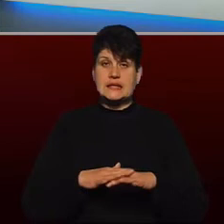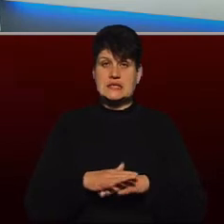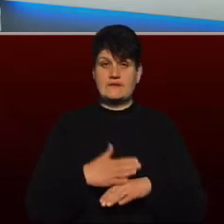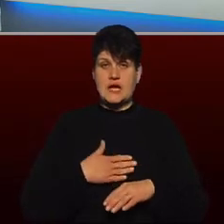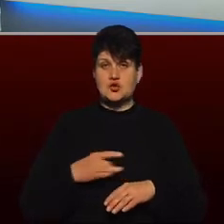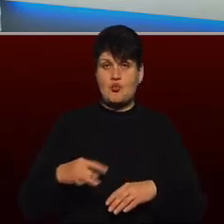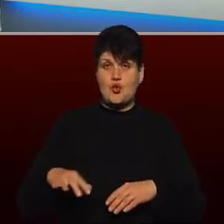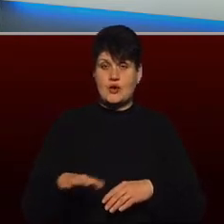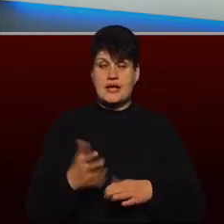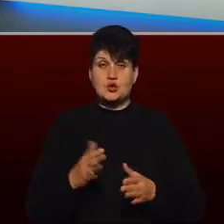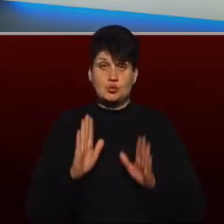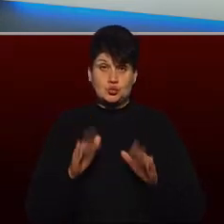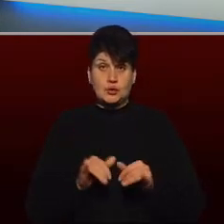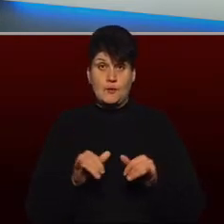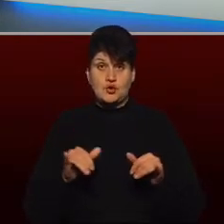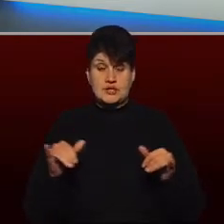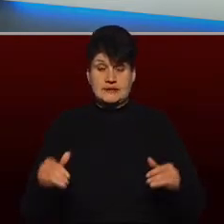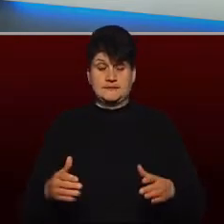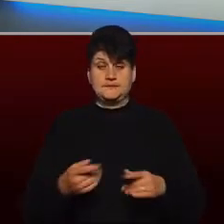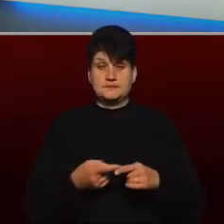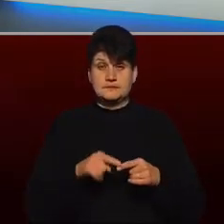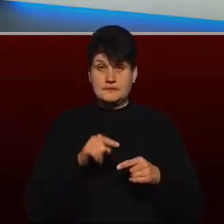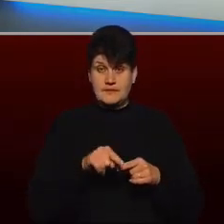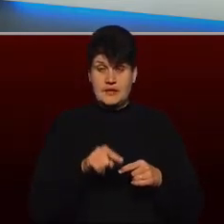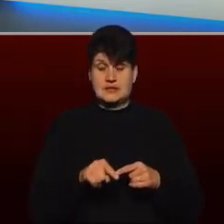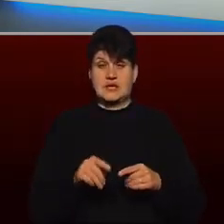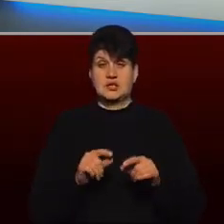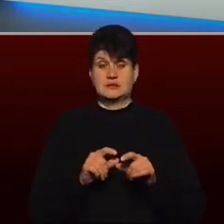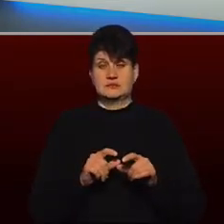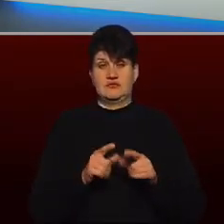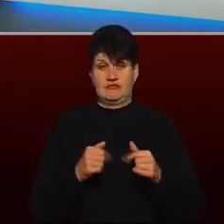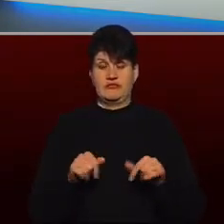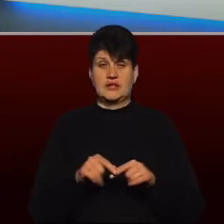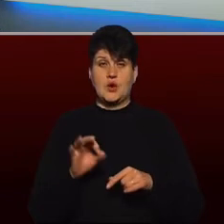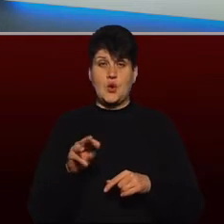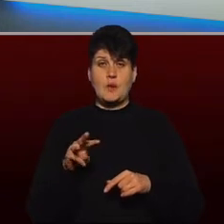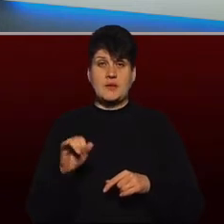буде поширюватися ось цей штам омікрон, чи буде воно, зокрема, захищене від важких форм?